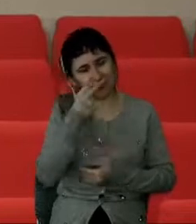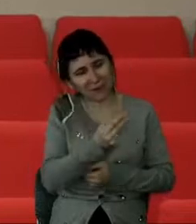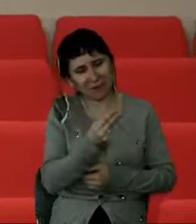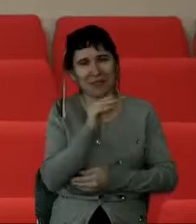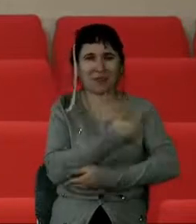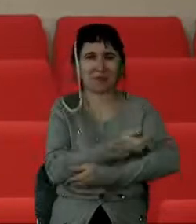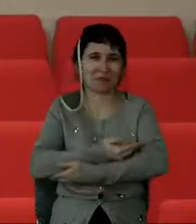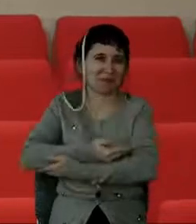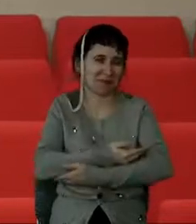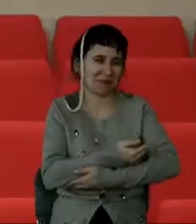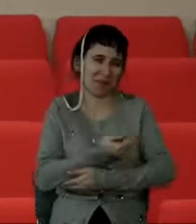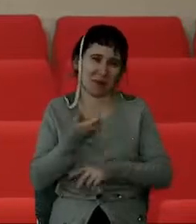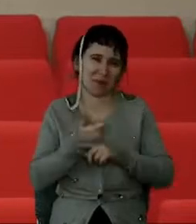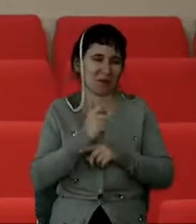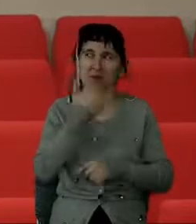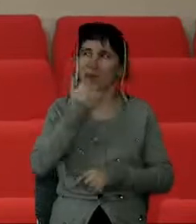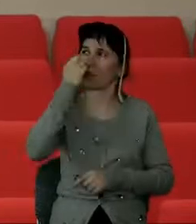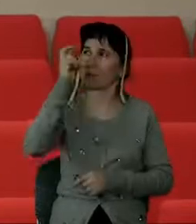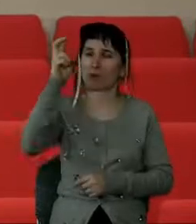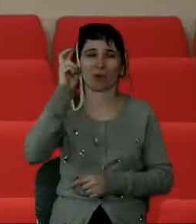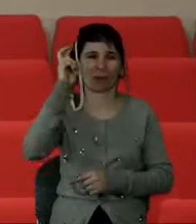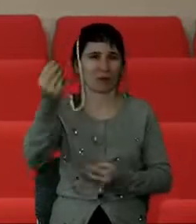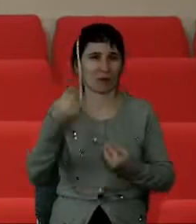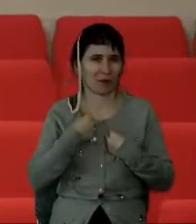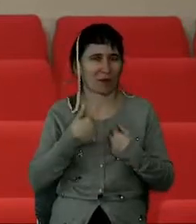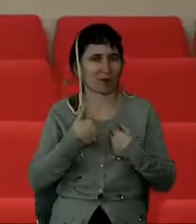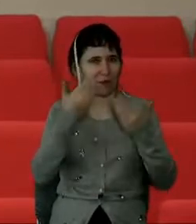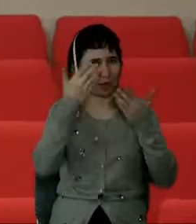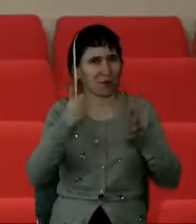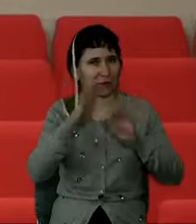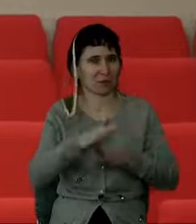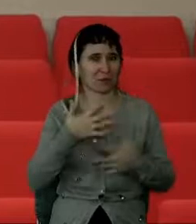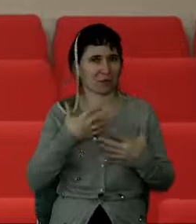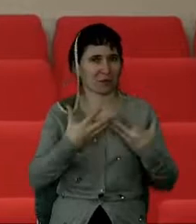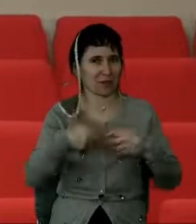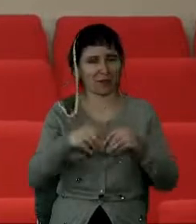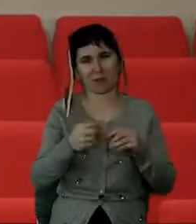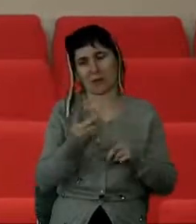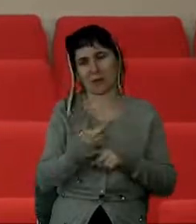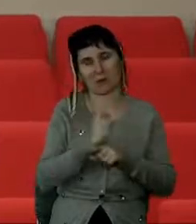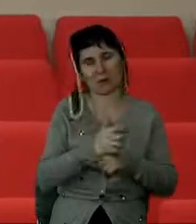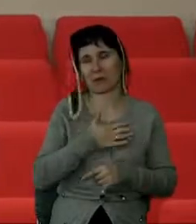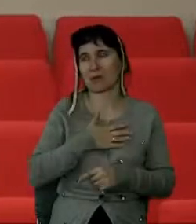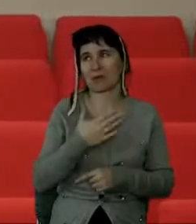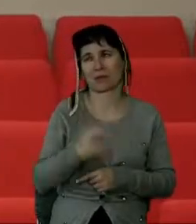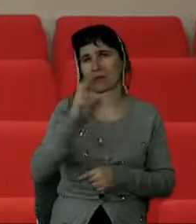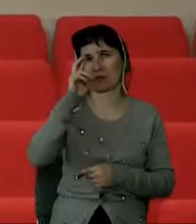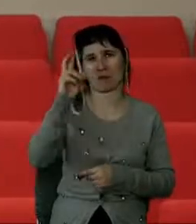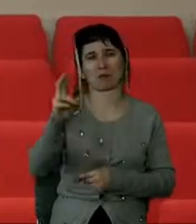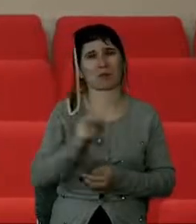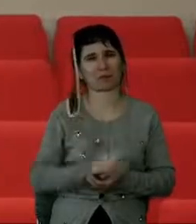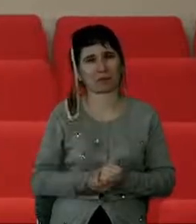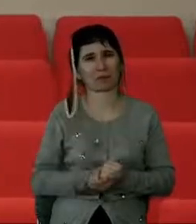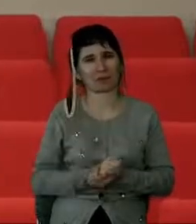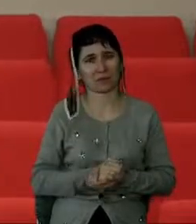вдячний Богові за те благословіння, яким він наділив мою сім'ю. Це велика є подяка для Бога.